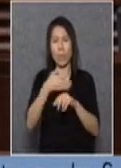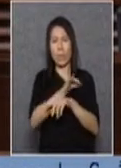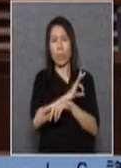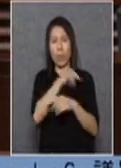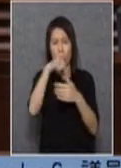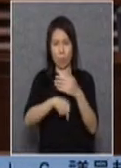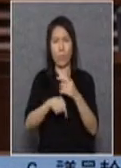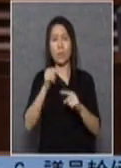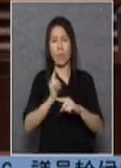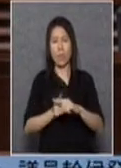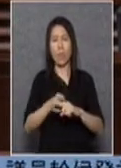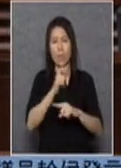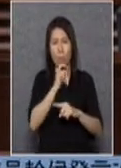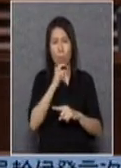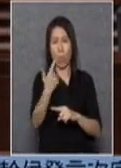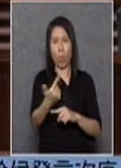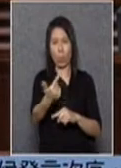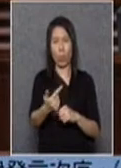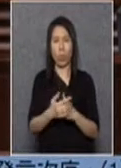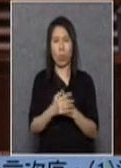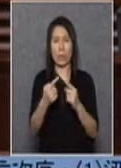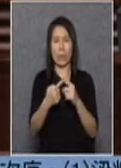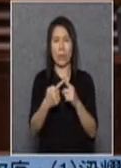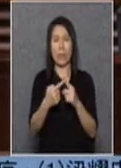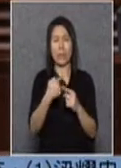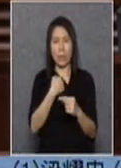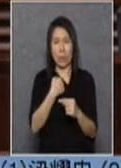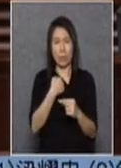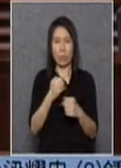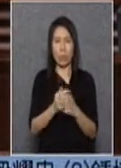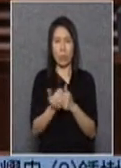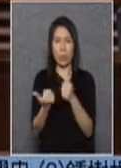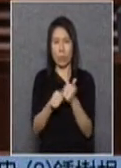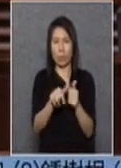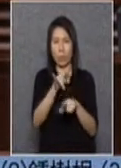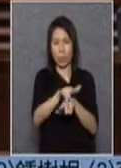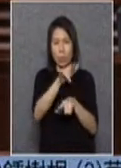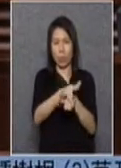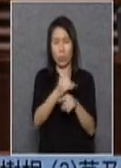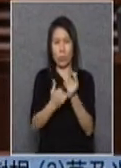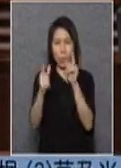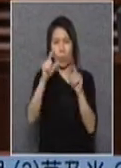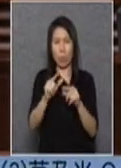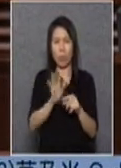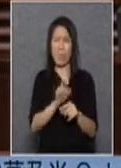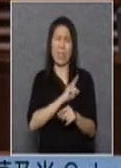实是有很多很多人需要依赖综援生活，不是他想的。